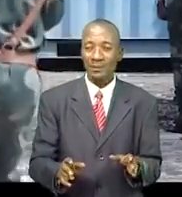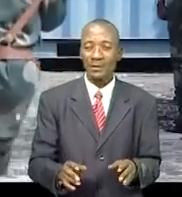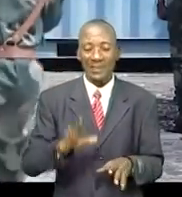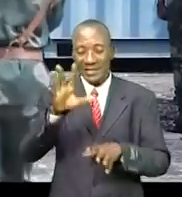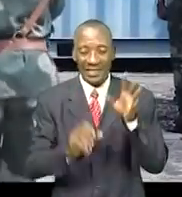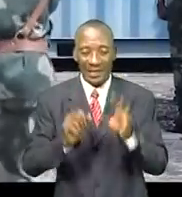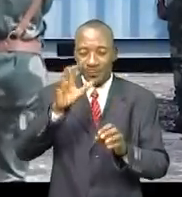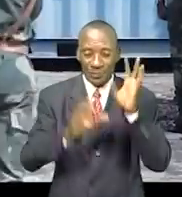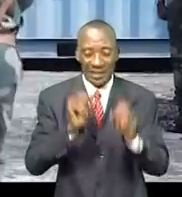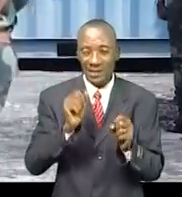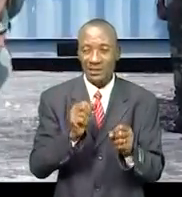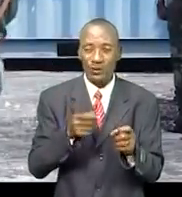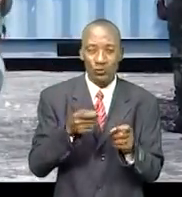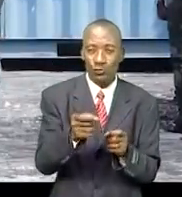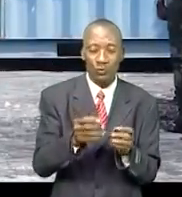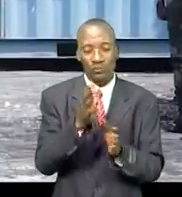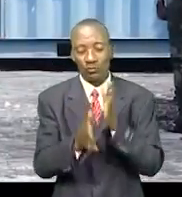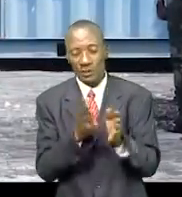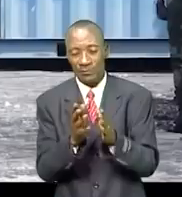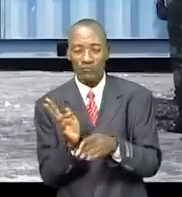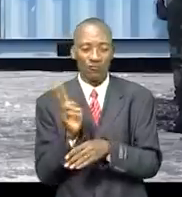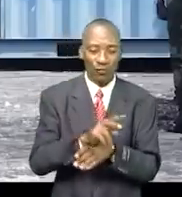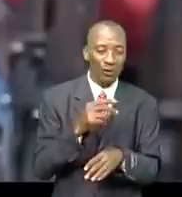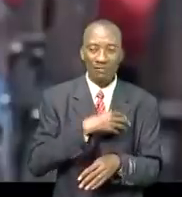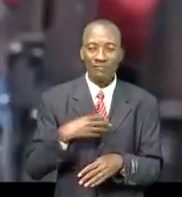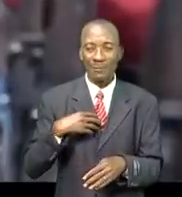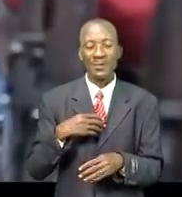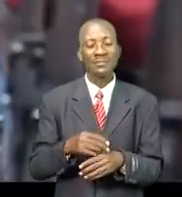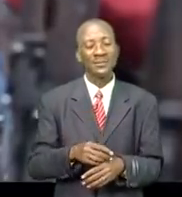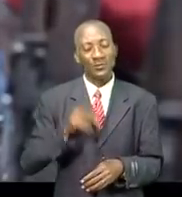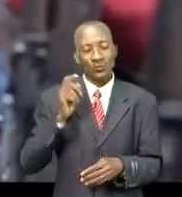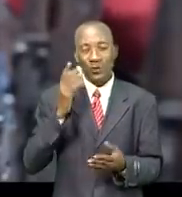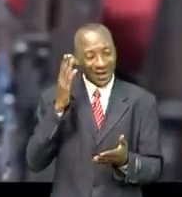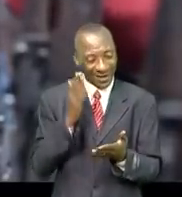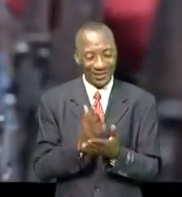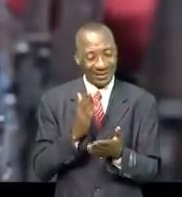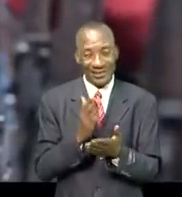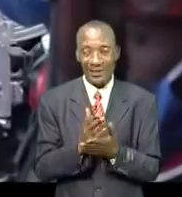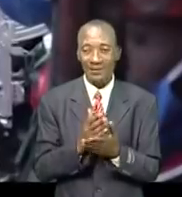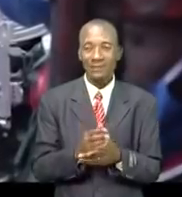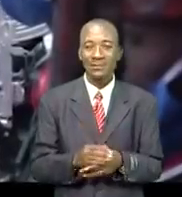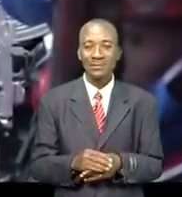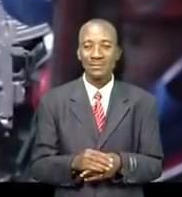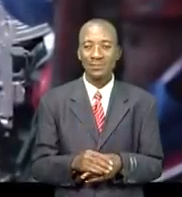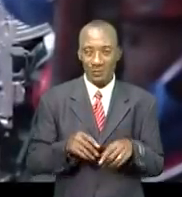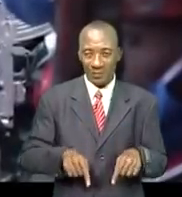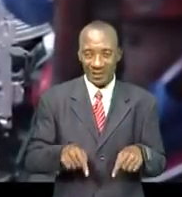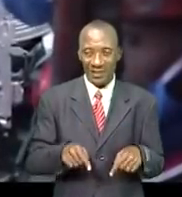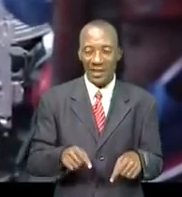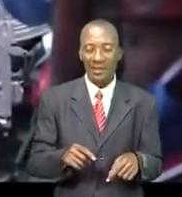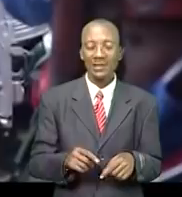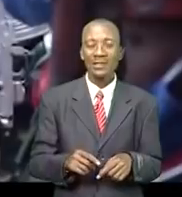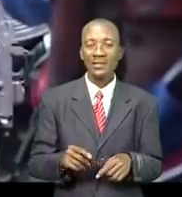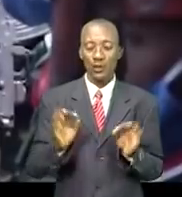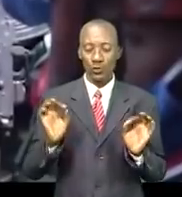détruisent tout de leur passage au sacrifice des populations longtemps plongées dans un espoir désespéré. Et l'espoir aujourd'hui, c'est bien l'applicabilité de